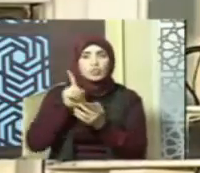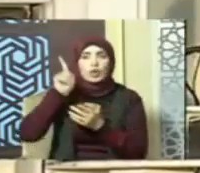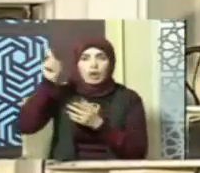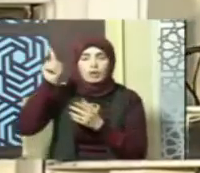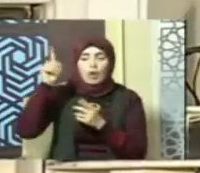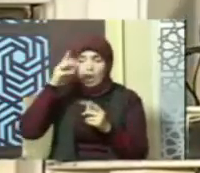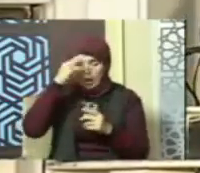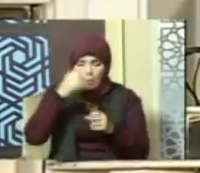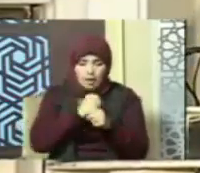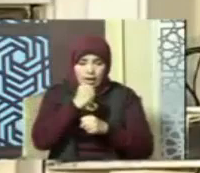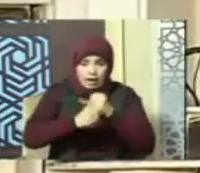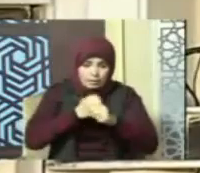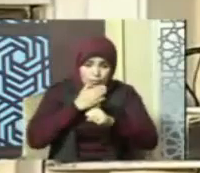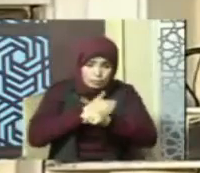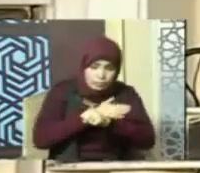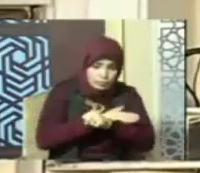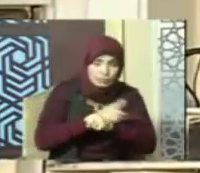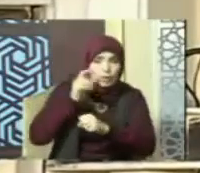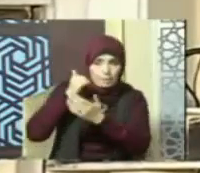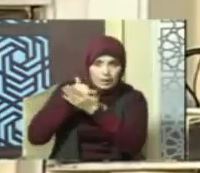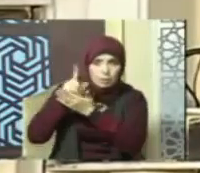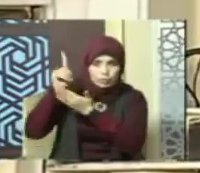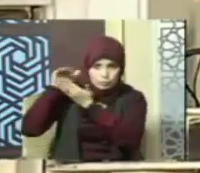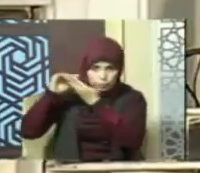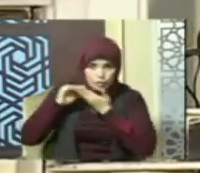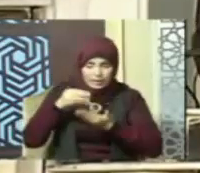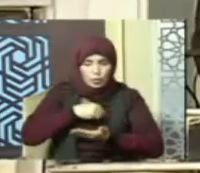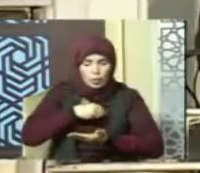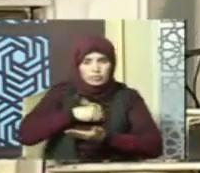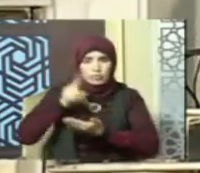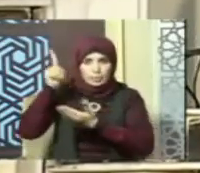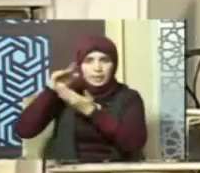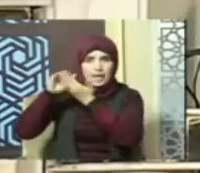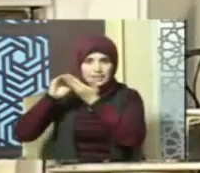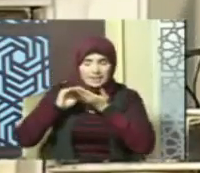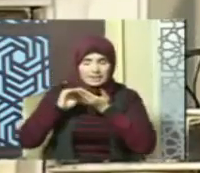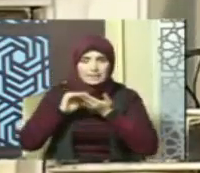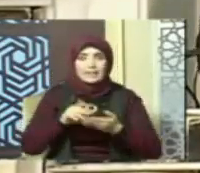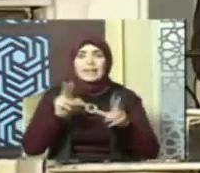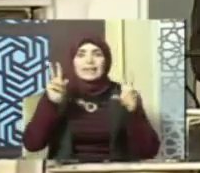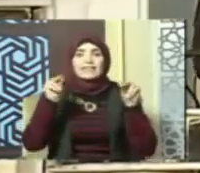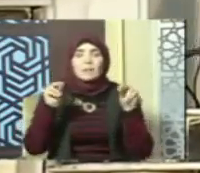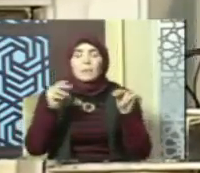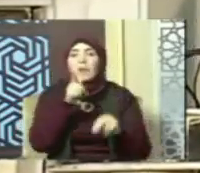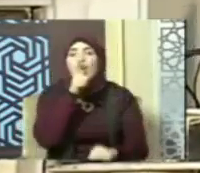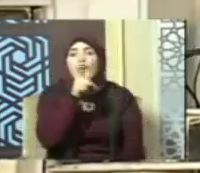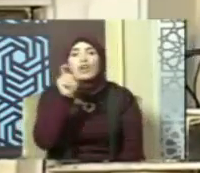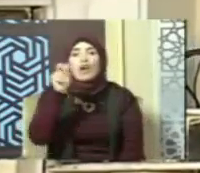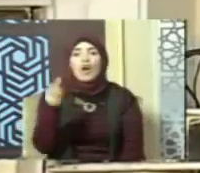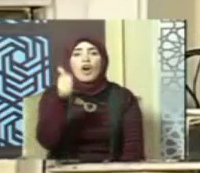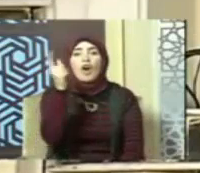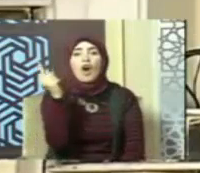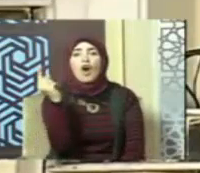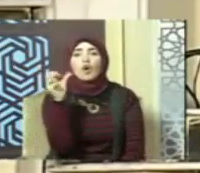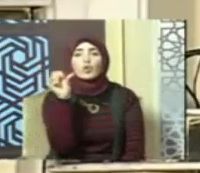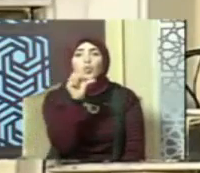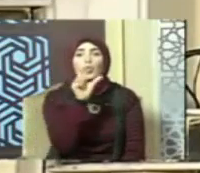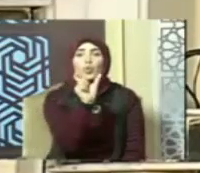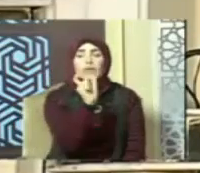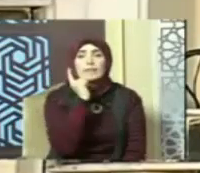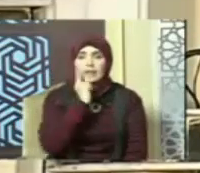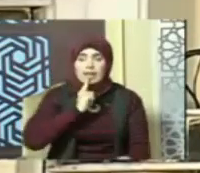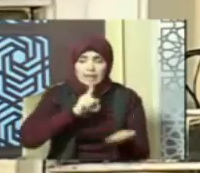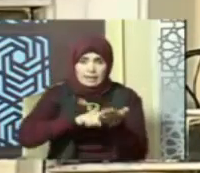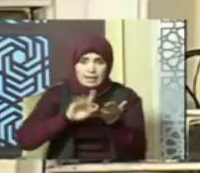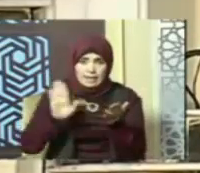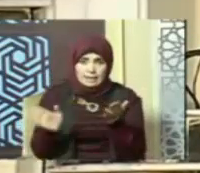بطبيعتها، كما قال قارون: إنما أوتيته على علم عندي فخسفنا به وبداره